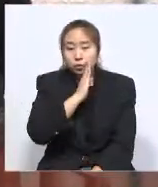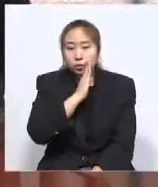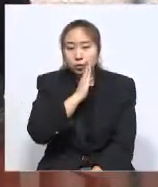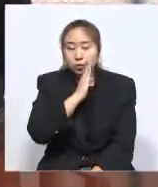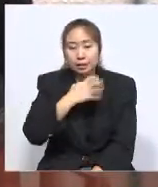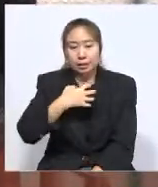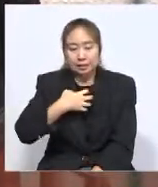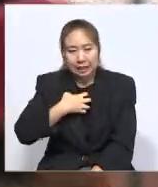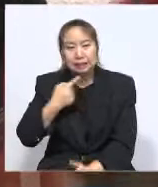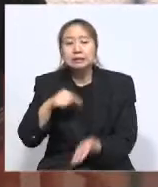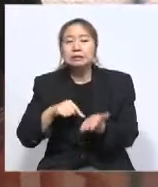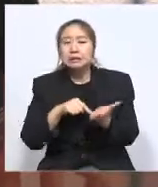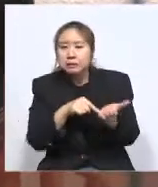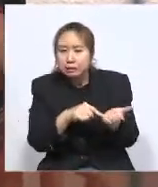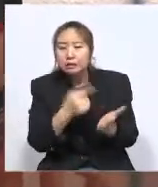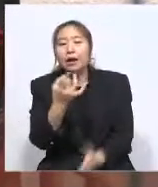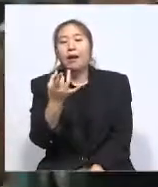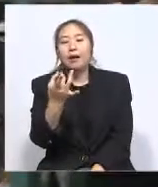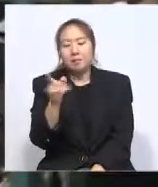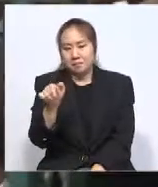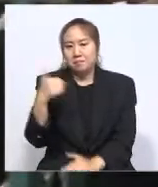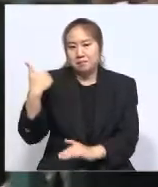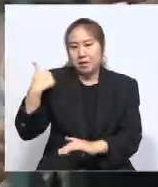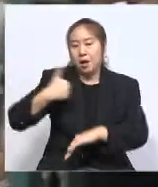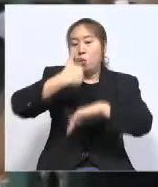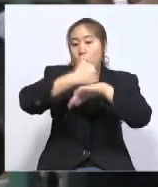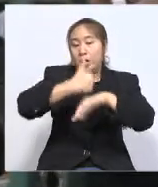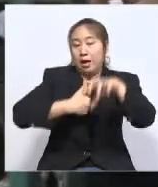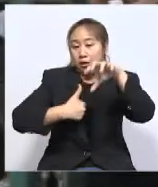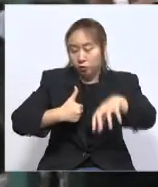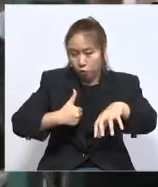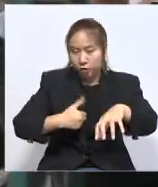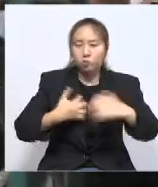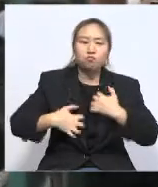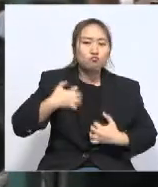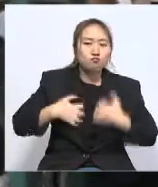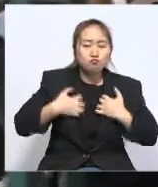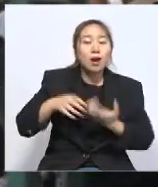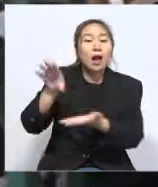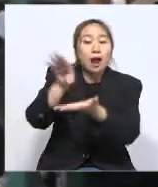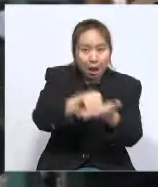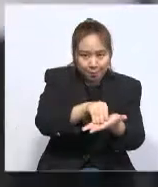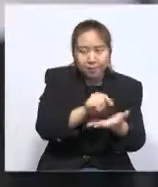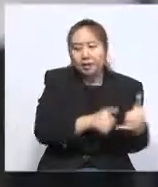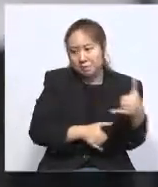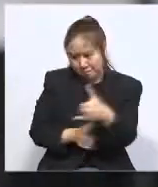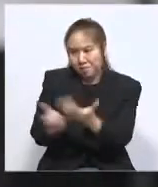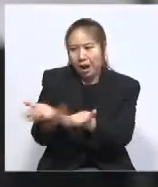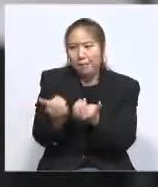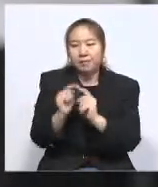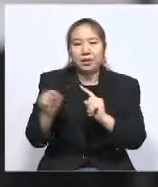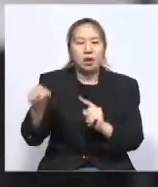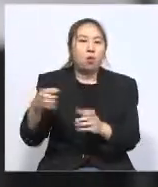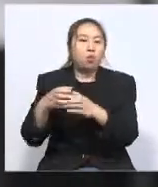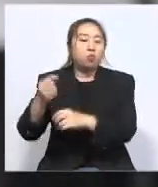การยื่นข้อเรียกร้องใดๆนะครับก็ได้มีการเชิญผู้อำนวยการศูนย์รับเรื่องราวร้องทุกข์ที่ทำเนียบรัฐบาลมารับเรื่องแต่ว่าทางกลุ่มผู้ชุมนุมก็ไม่ได้มี